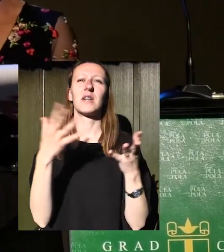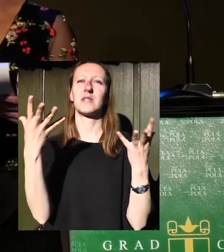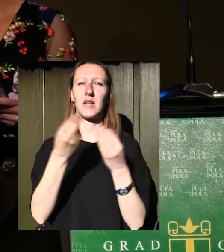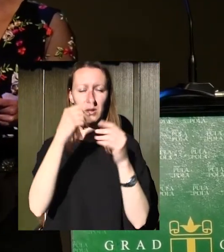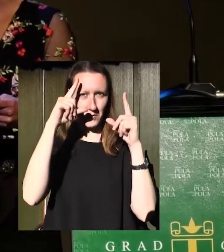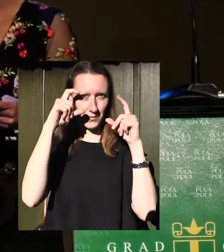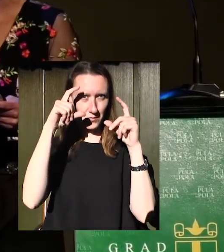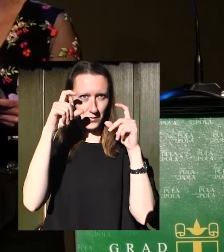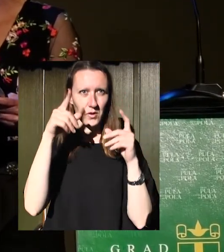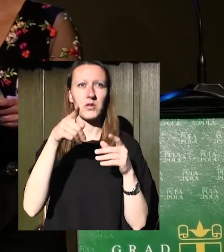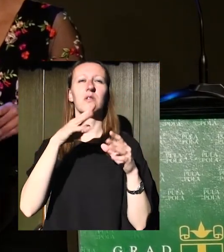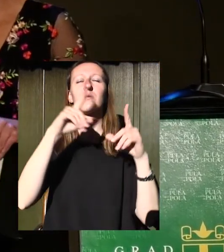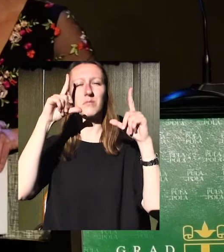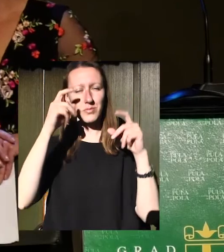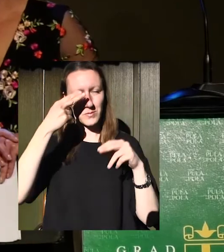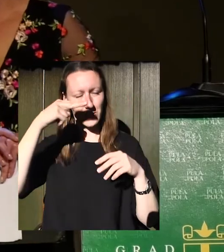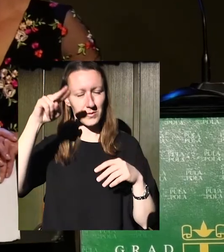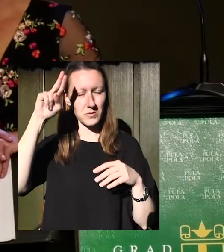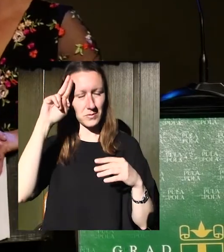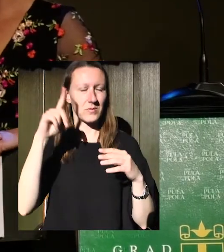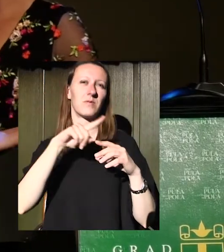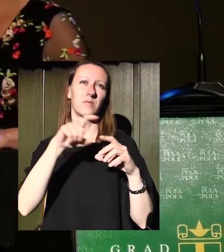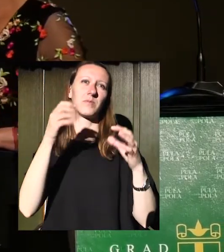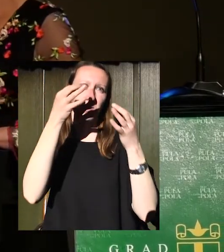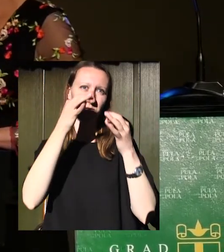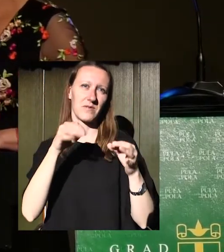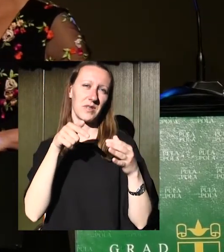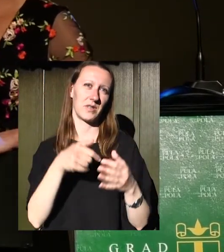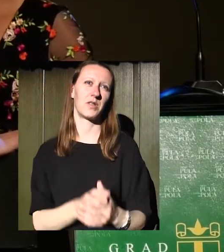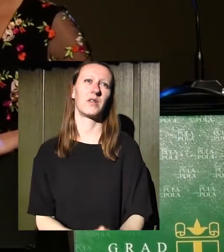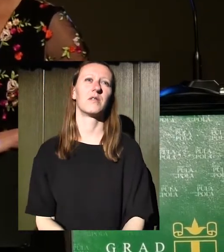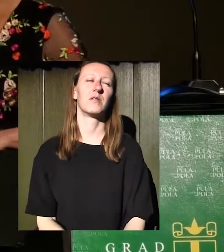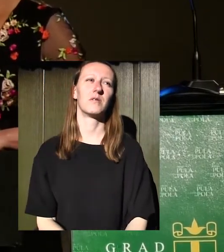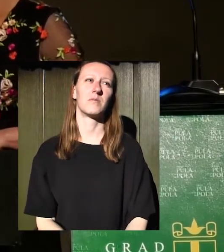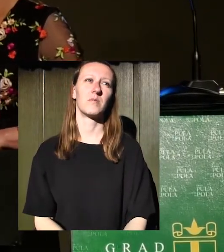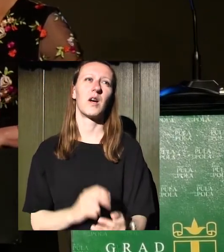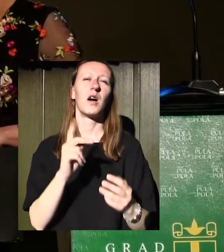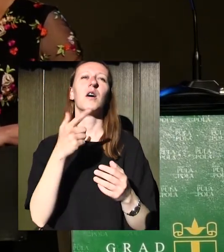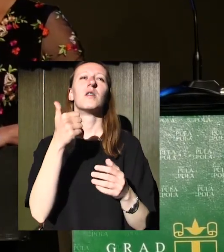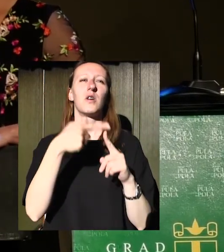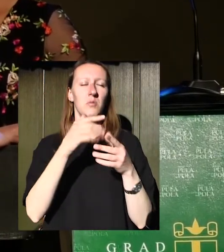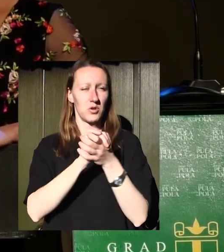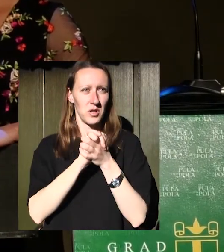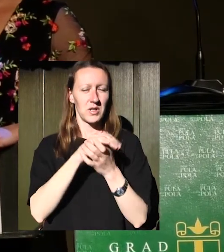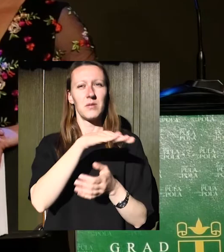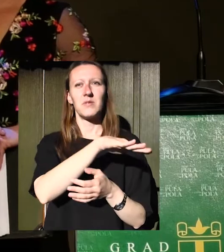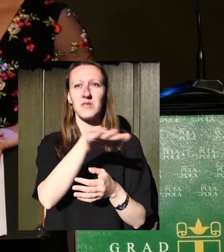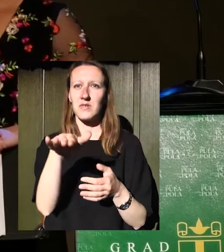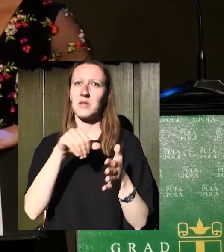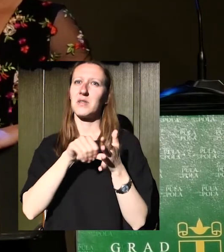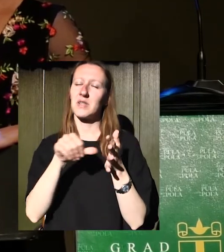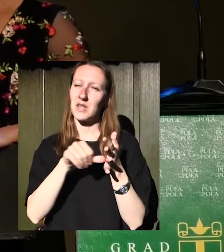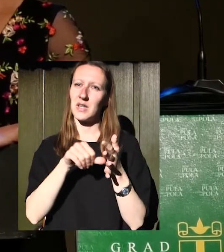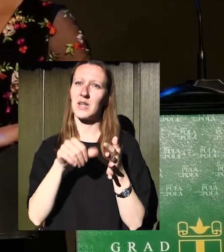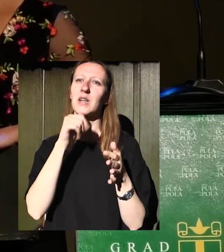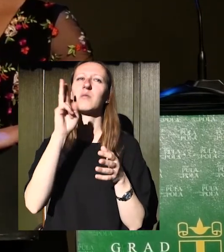nagrađene da zajedničkom fotografijom ovjekovječimo ovaj iznimno svečani trenutak. Desideriamo complimentarci ancora una volta con tutti i premiati